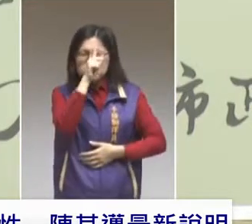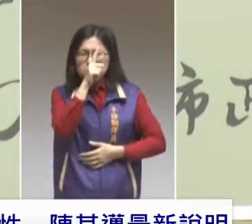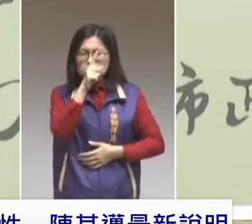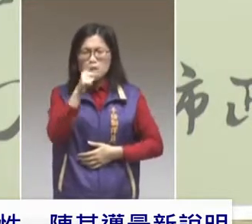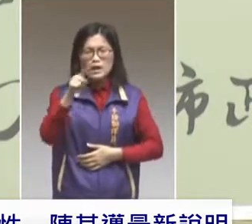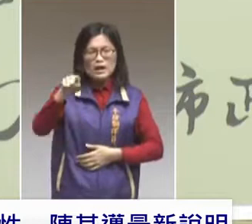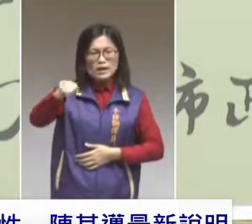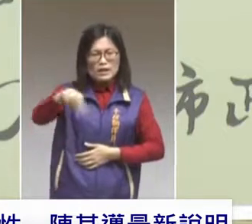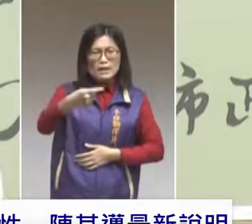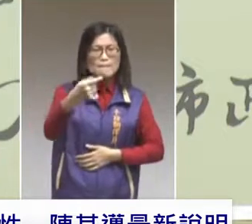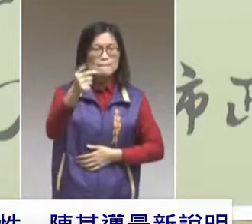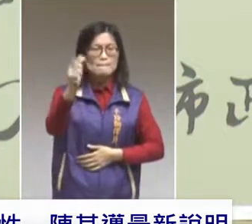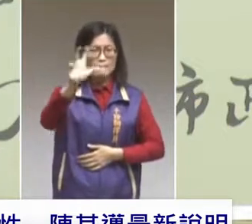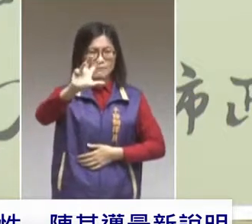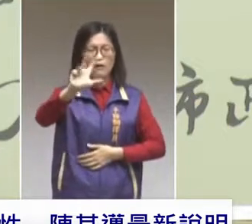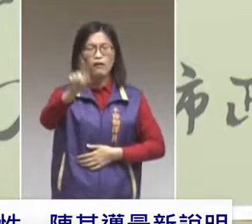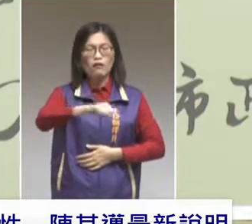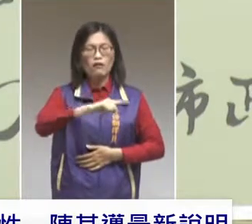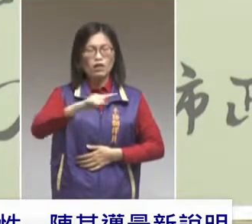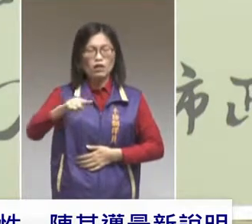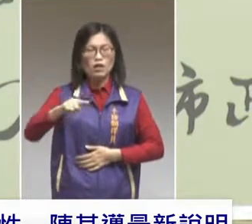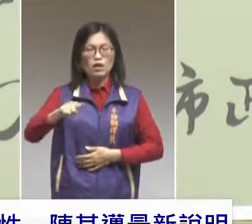已经裁减了